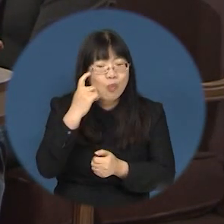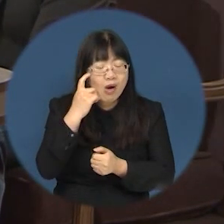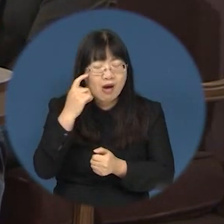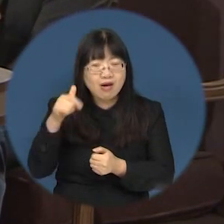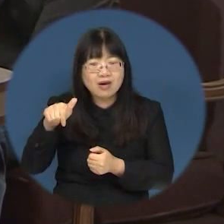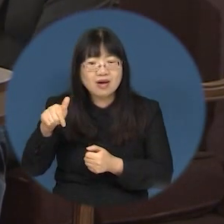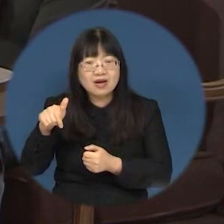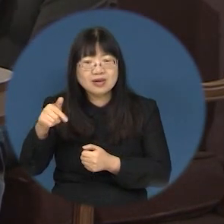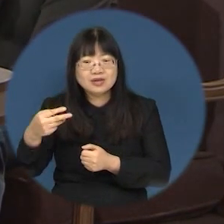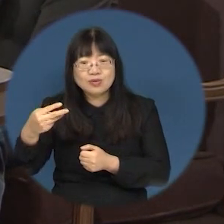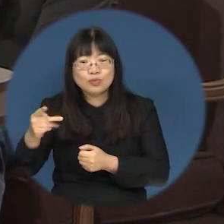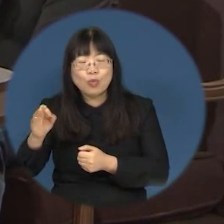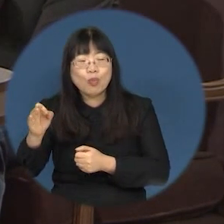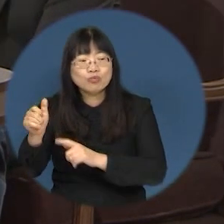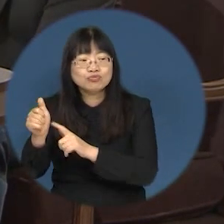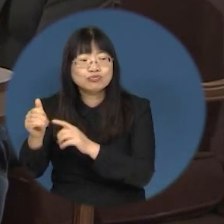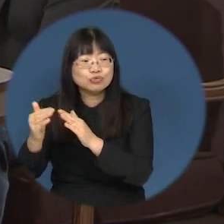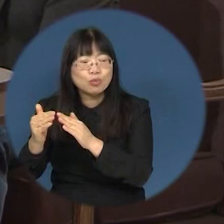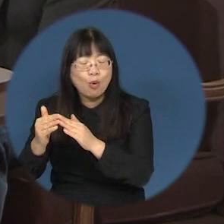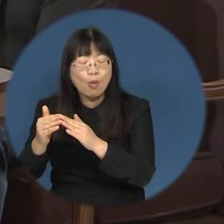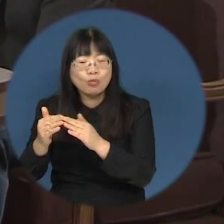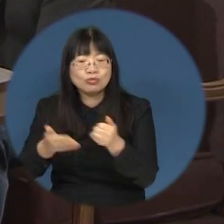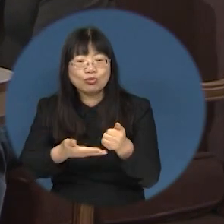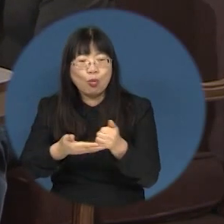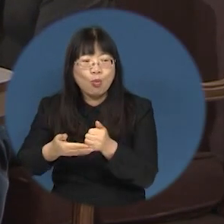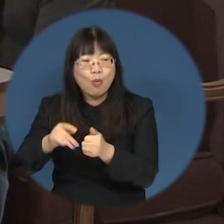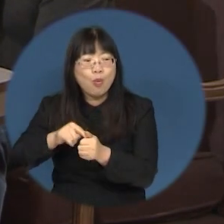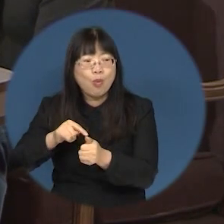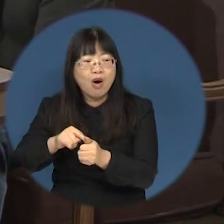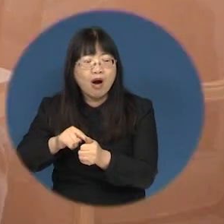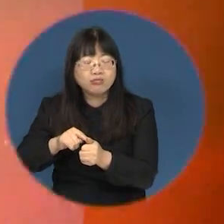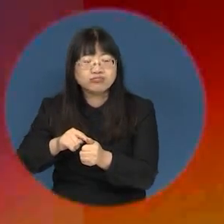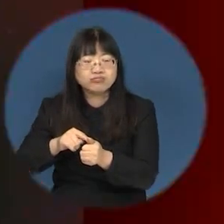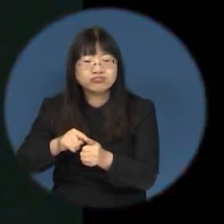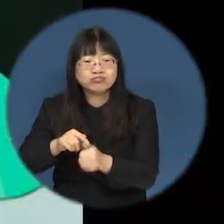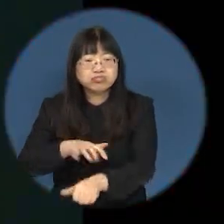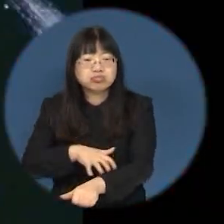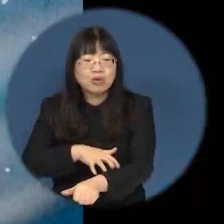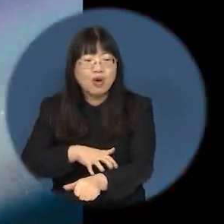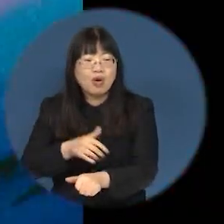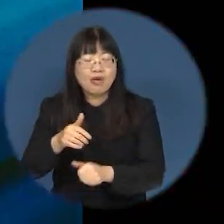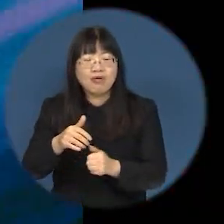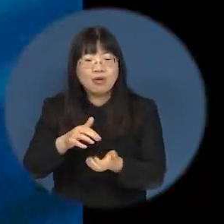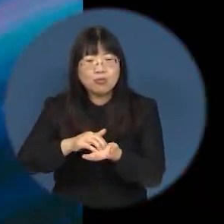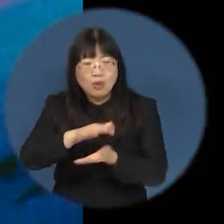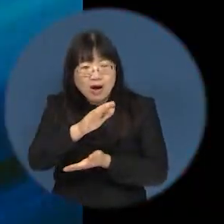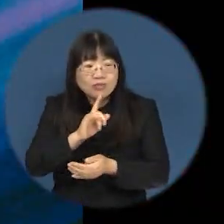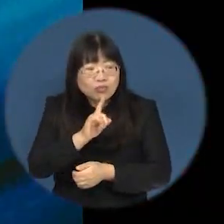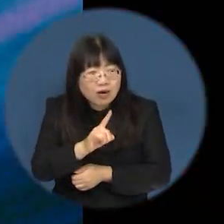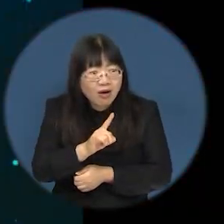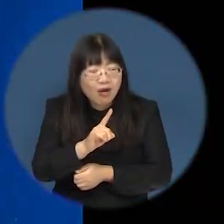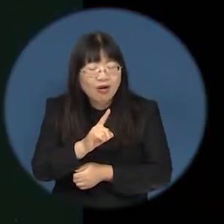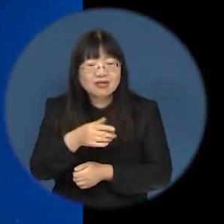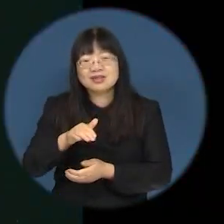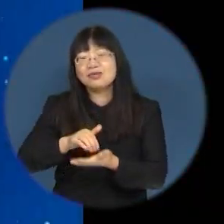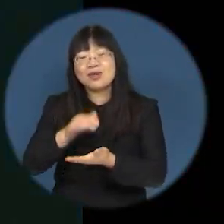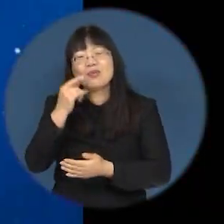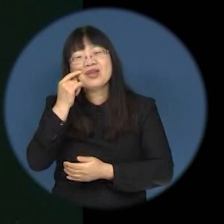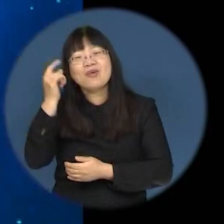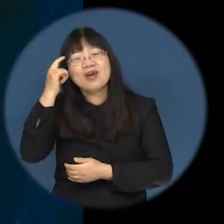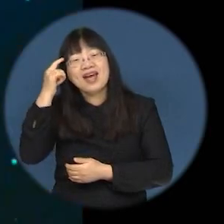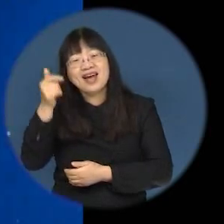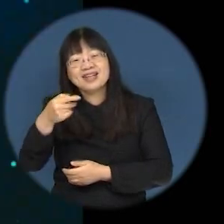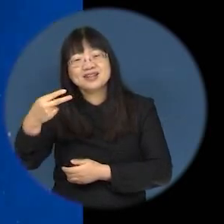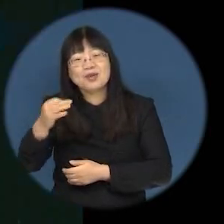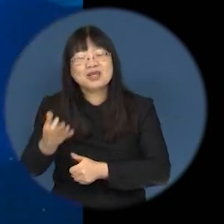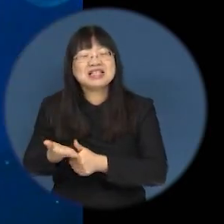씨는 그 계기인데. 근데 이제 그 쫓아낼 수가 없는 게 이 희동이를 키울 수 있는 유일한 존재가